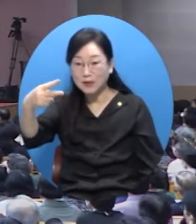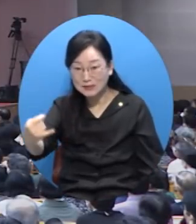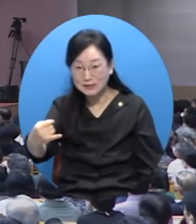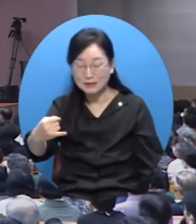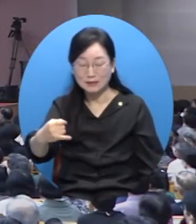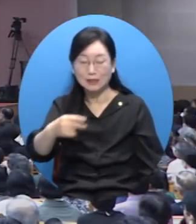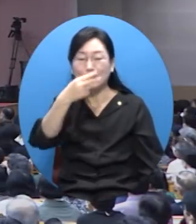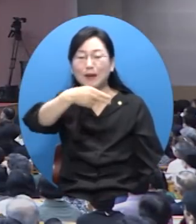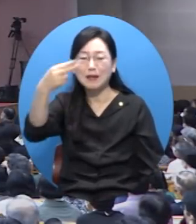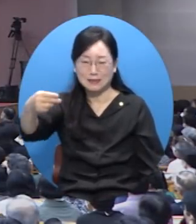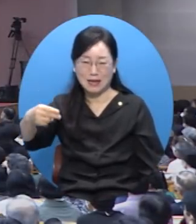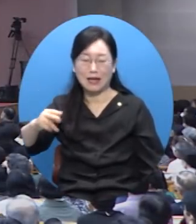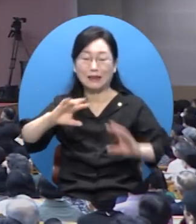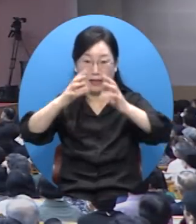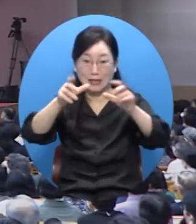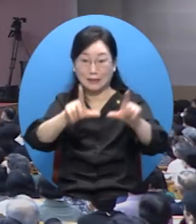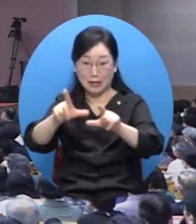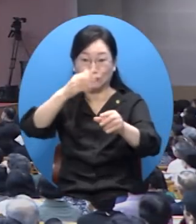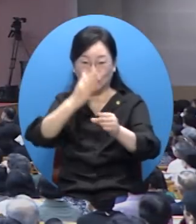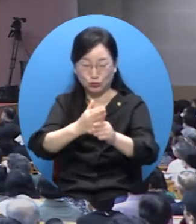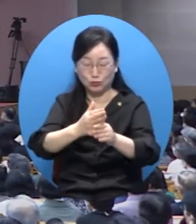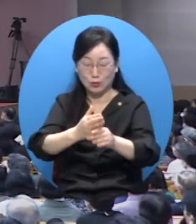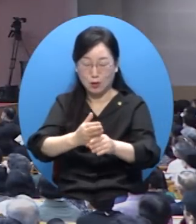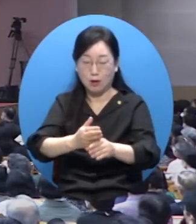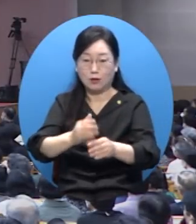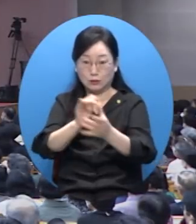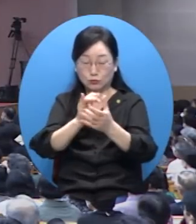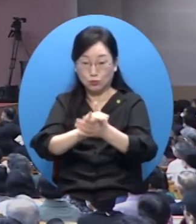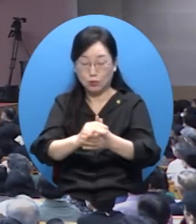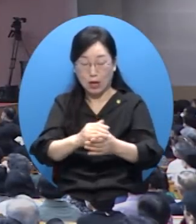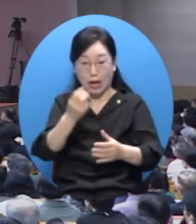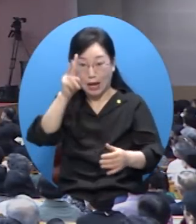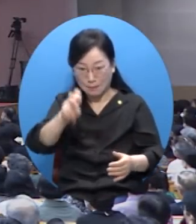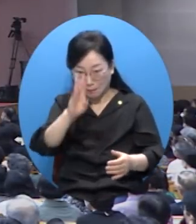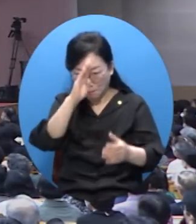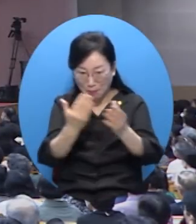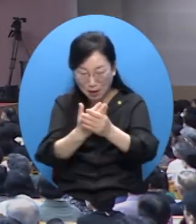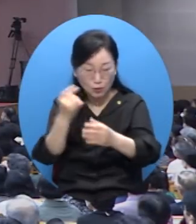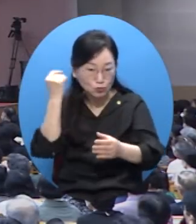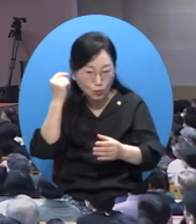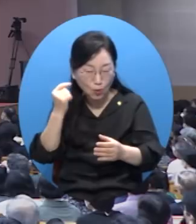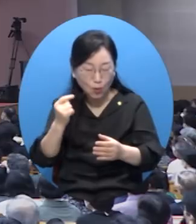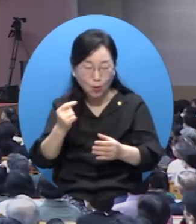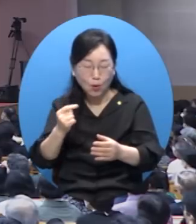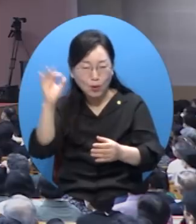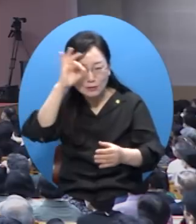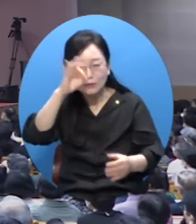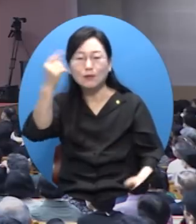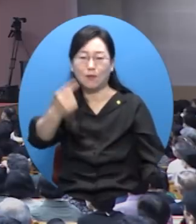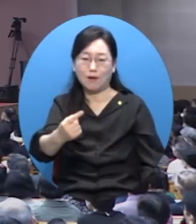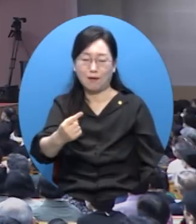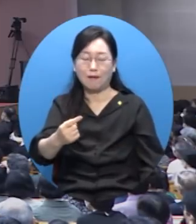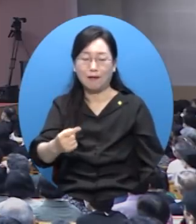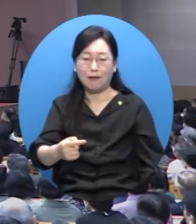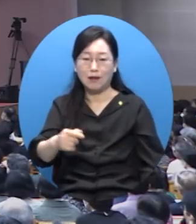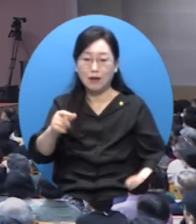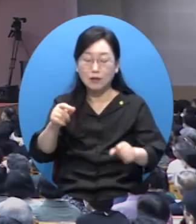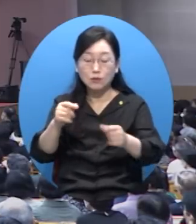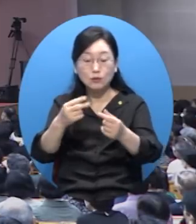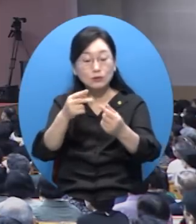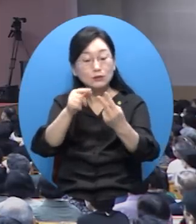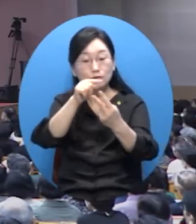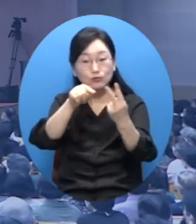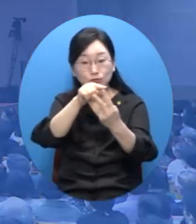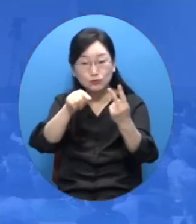친구들인데 암으로 죽어간다는 얘기를 듣고 와서 그를 위해서 기도해 주었습니다. 그런데 특별히 리처드라고 하는 친구는